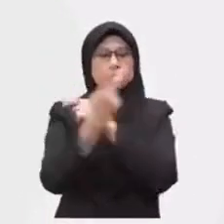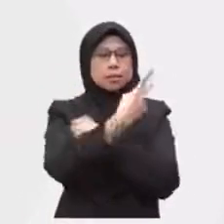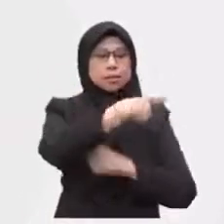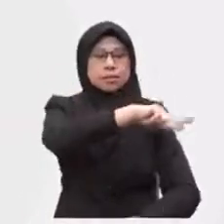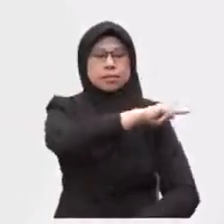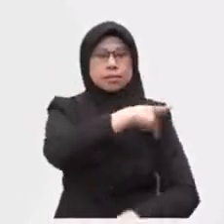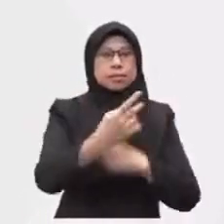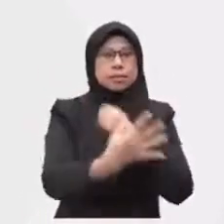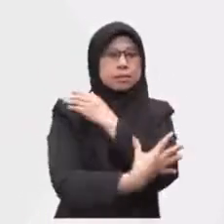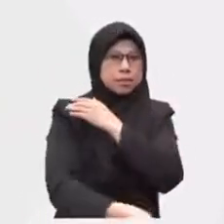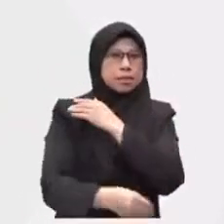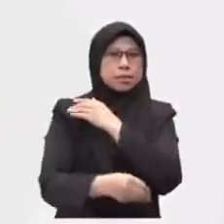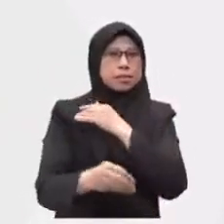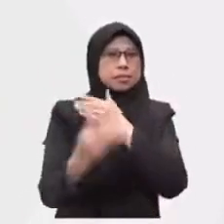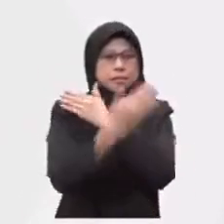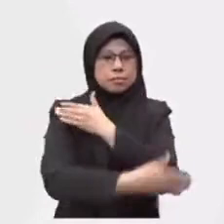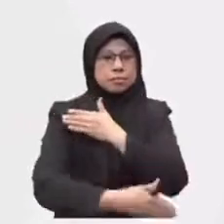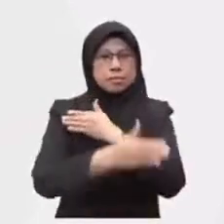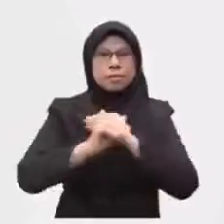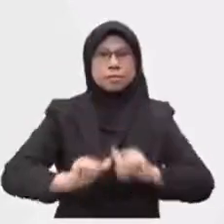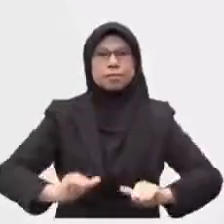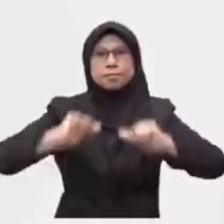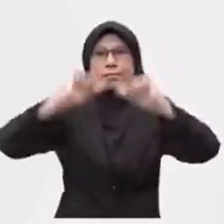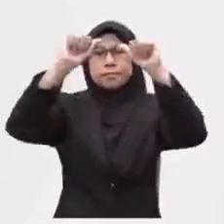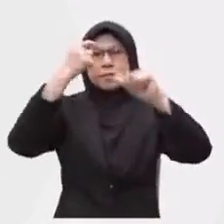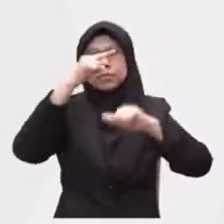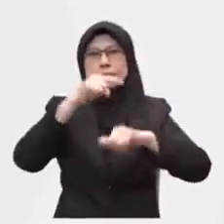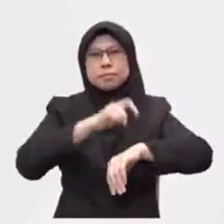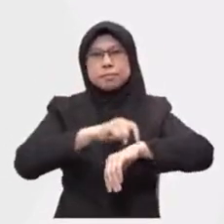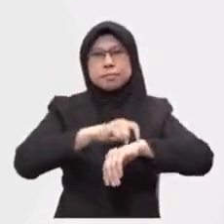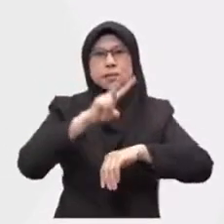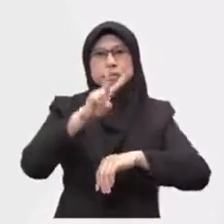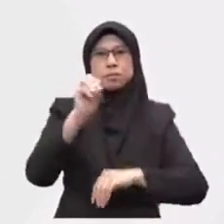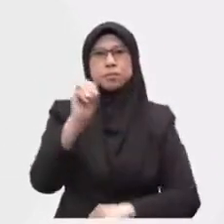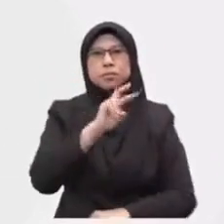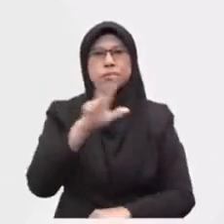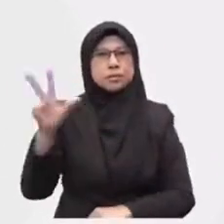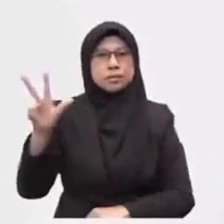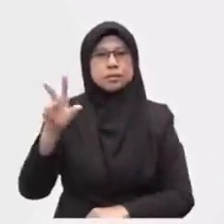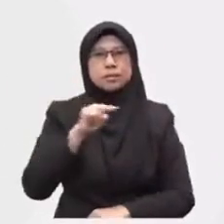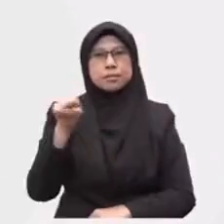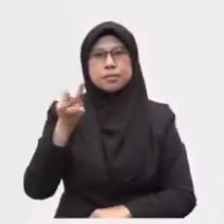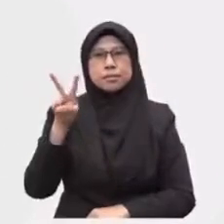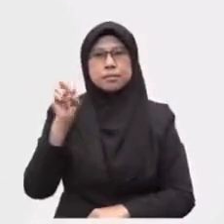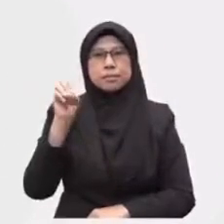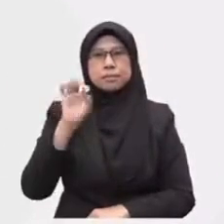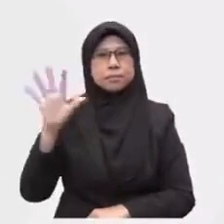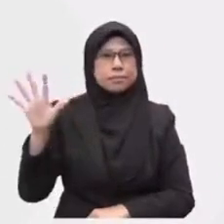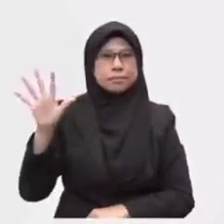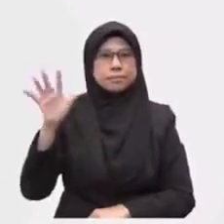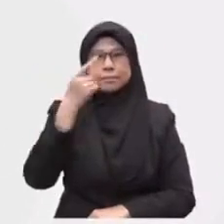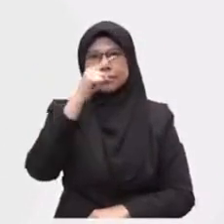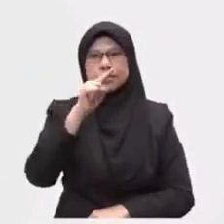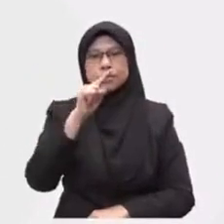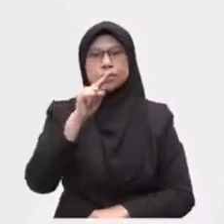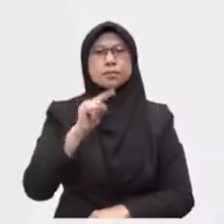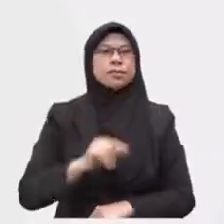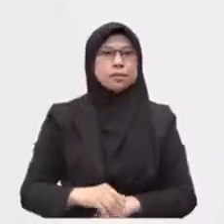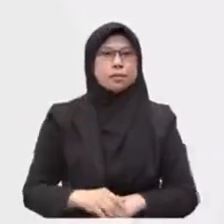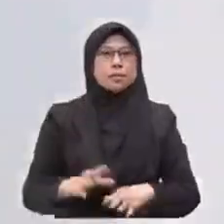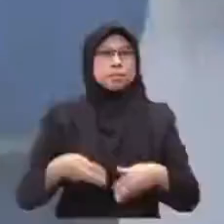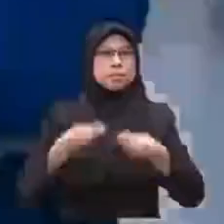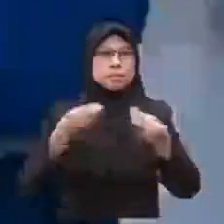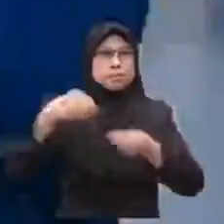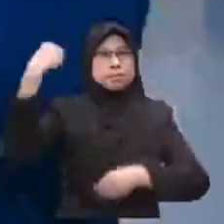seluruh negara akan dinaik taraf untuk tempoh 2023 hingga 2025 bagi menjamin